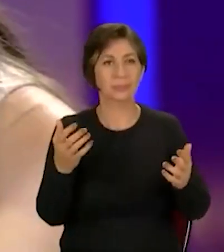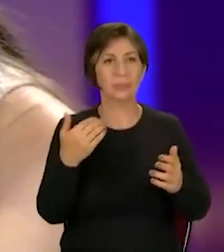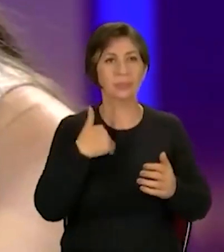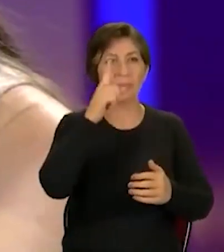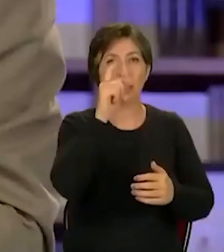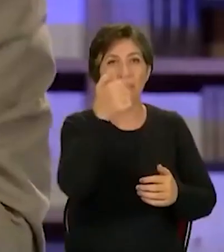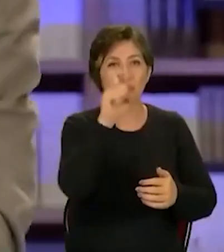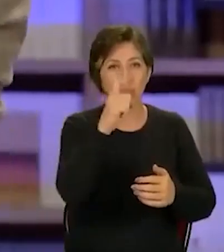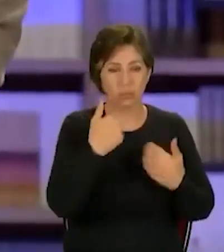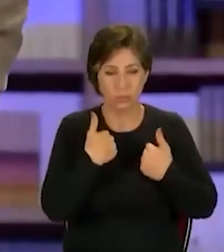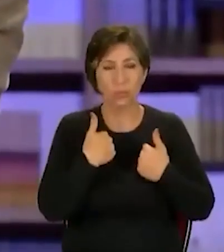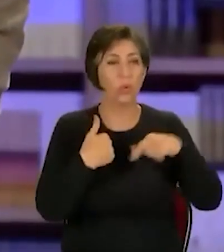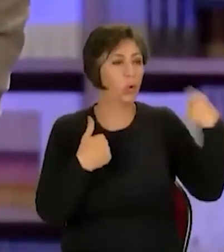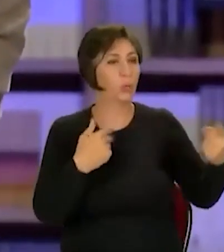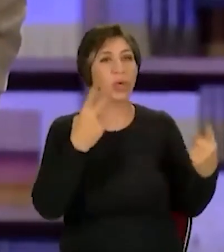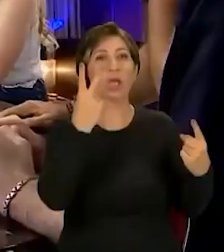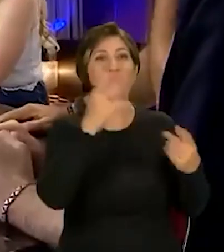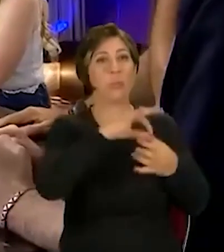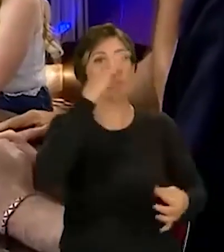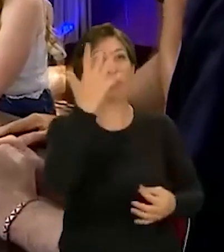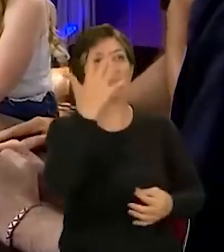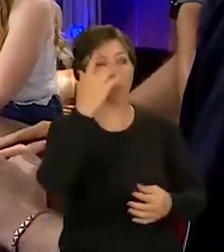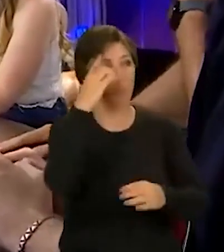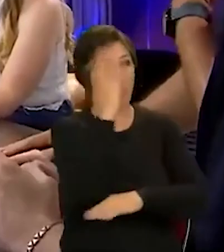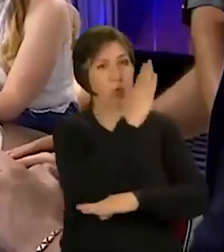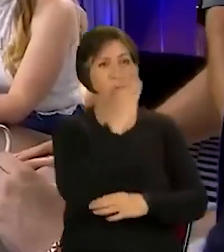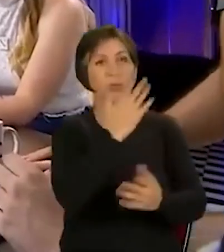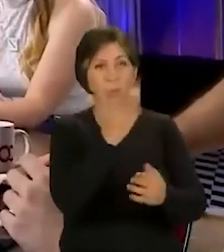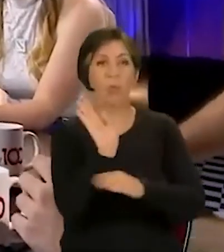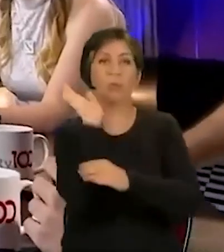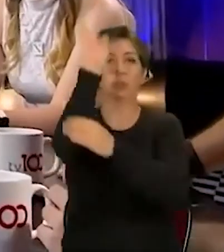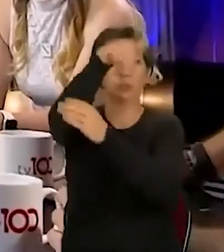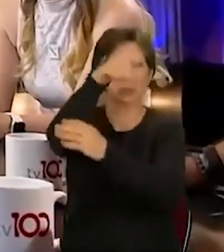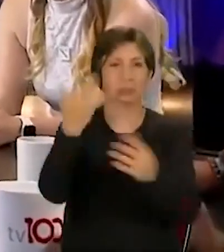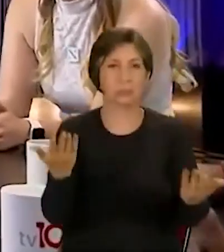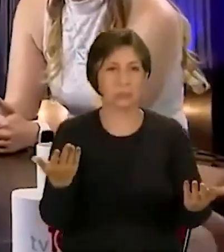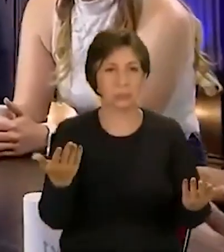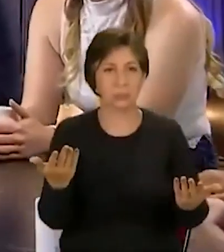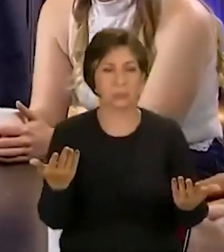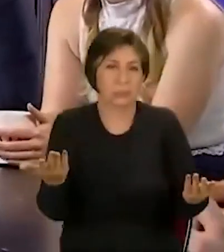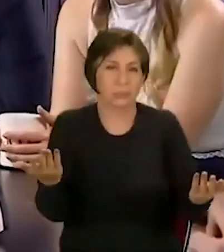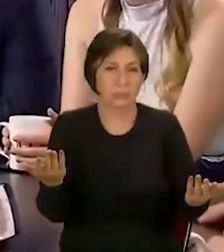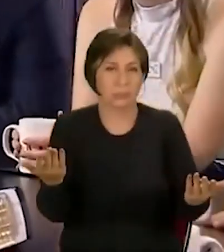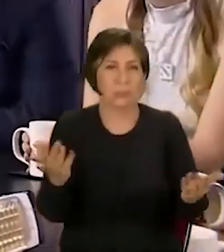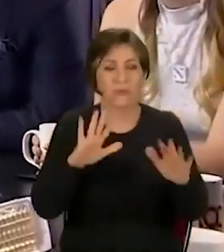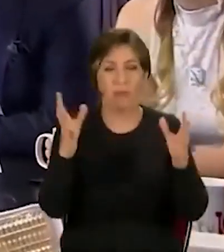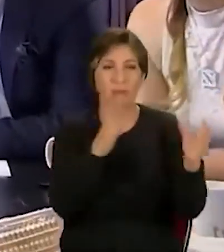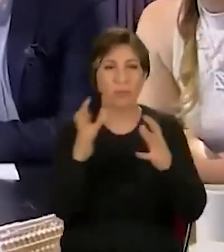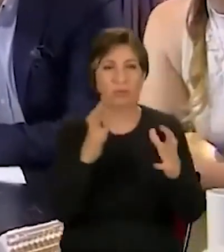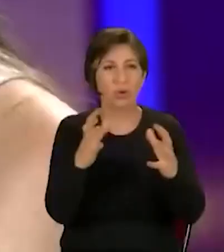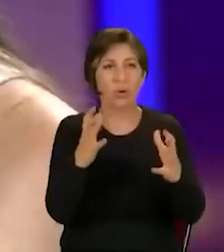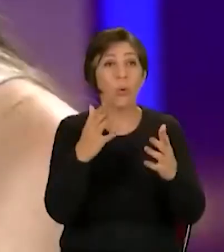Ben 1.69 boyundayım, öbürünün 2 metre 5 santim boyu var. Tabii ki o fileye basıyor, potaya basıyor. Yani ya da